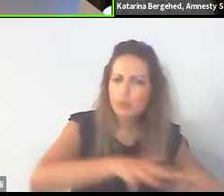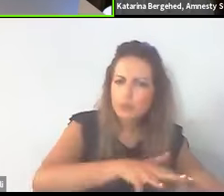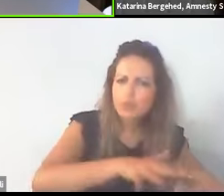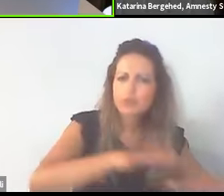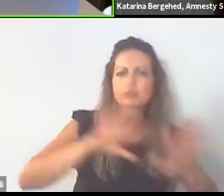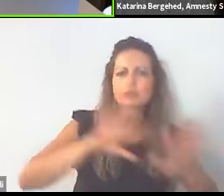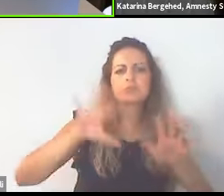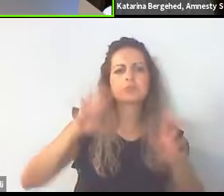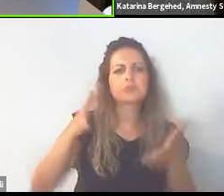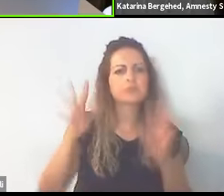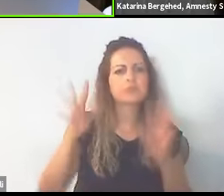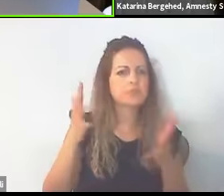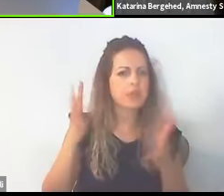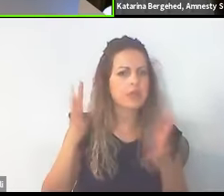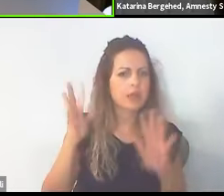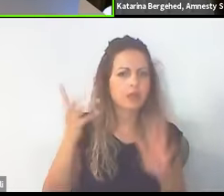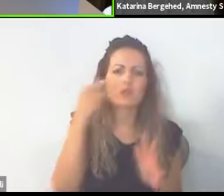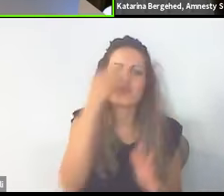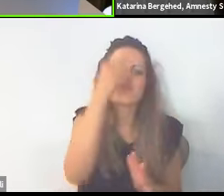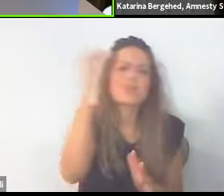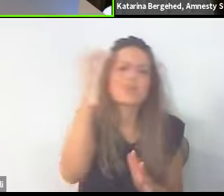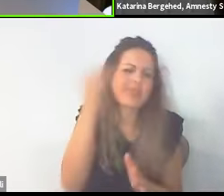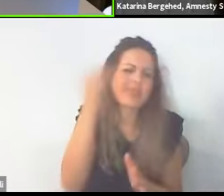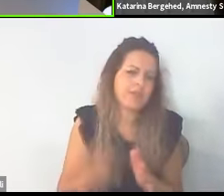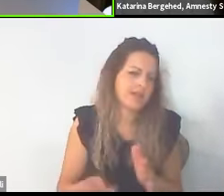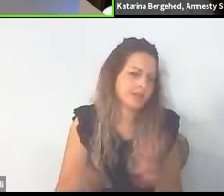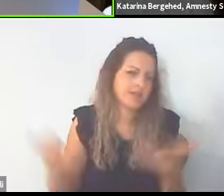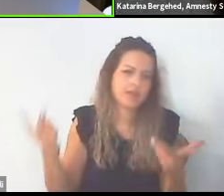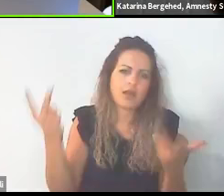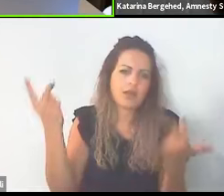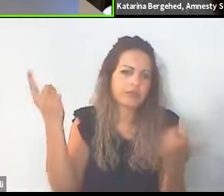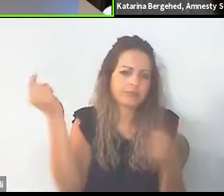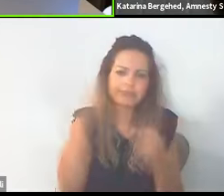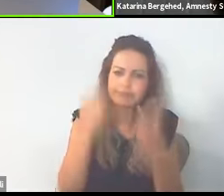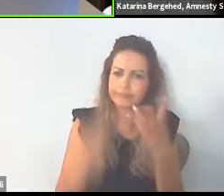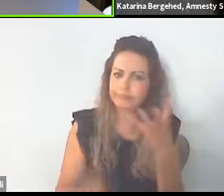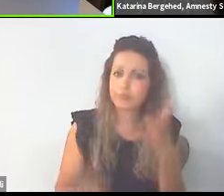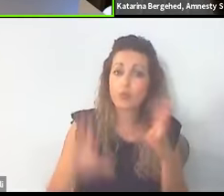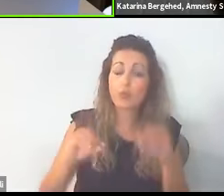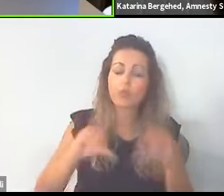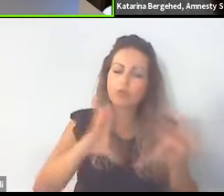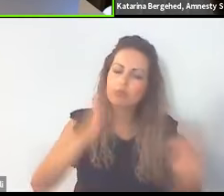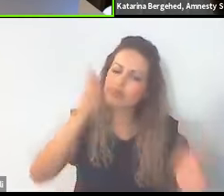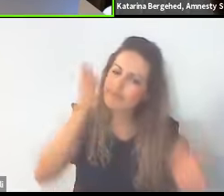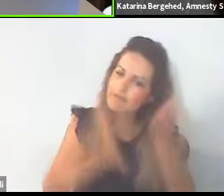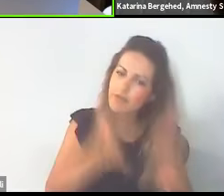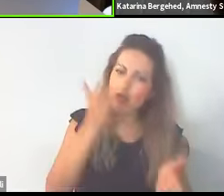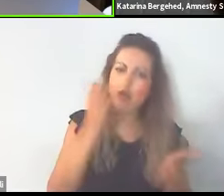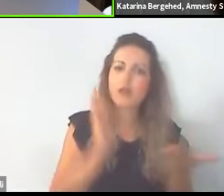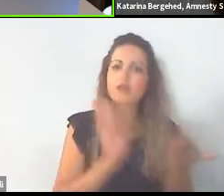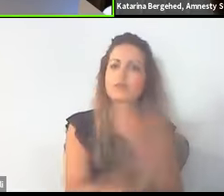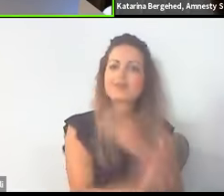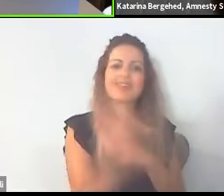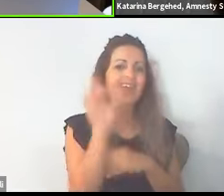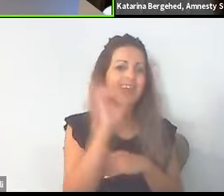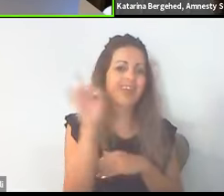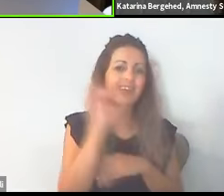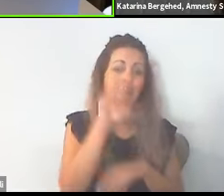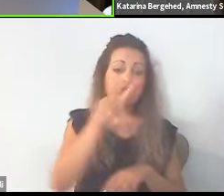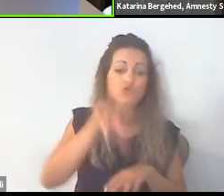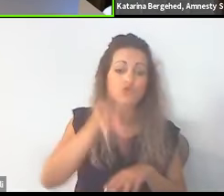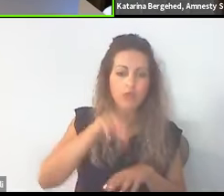για μια σειρά από ζητήματα τα οποία αφορούν την έμφυλη βία ενάντια στις γυναίκες στη Σουηδία και το